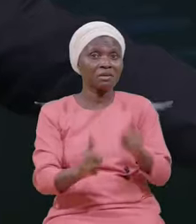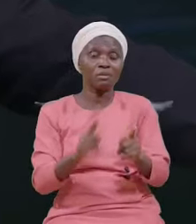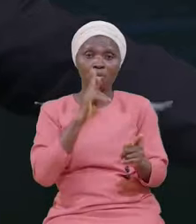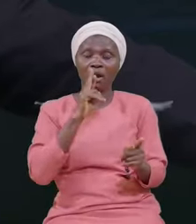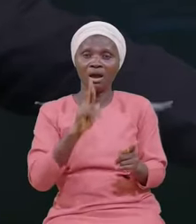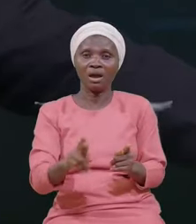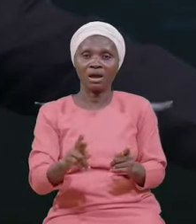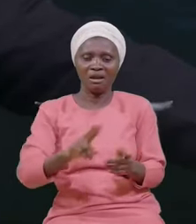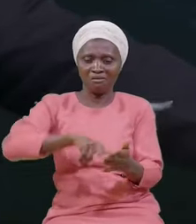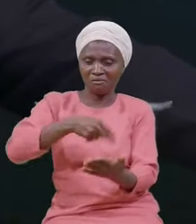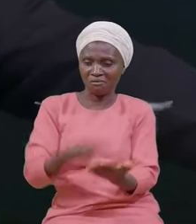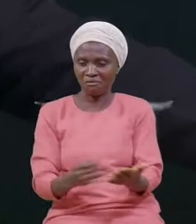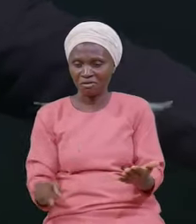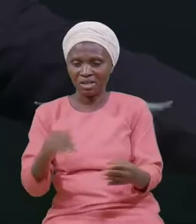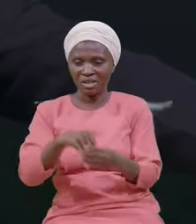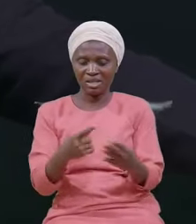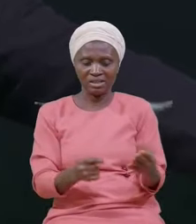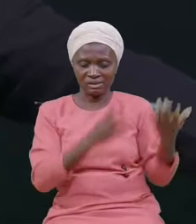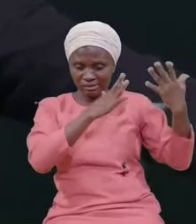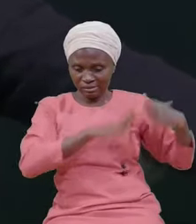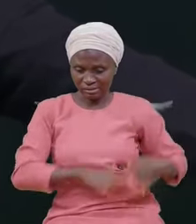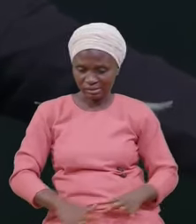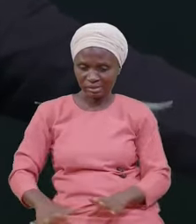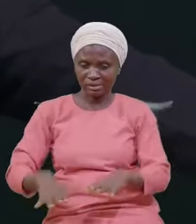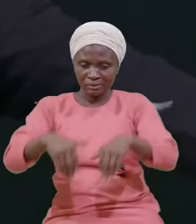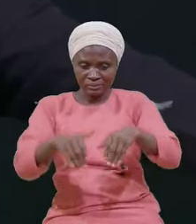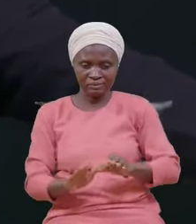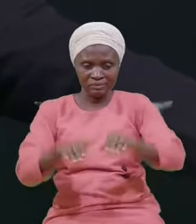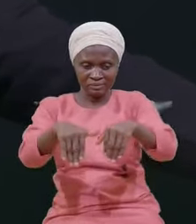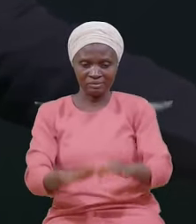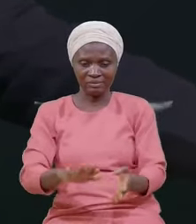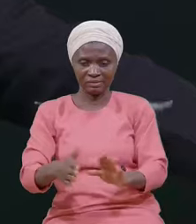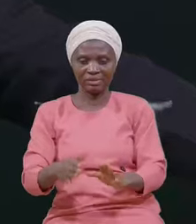Si l'un des membres de la famille se noie dans la rivière, il dit c'est Dieu. Non.